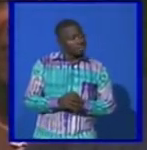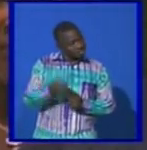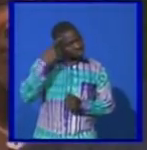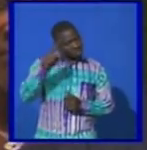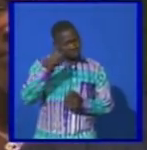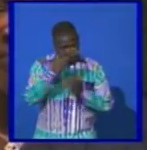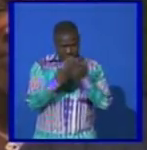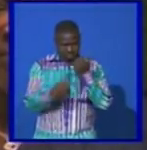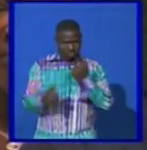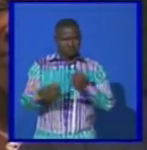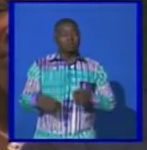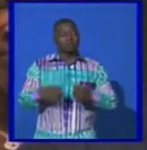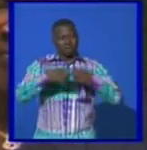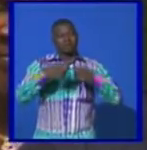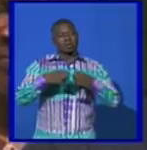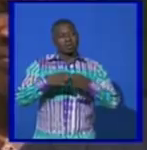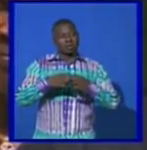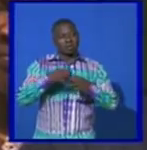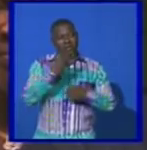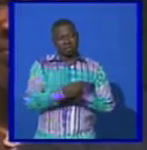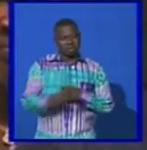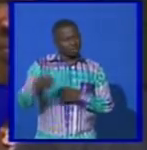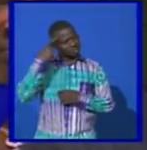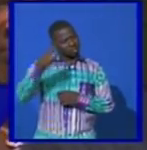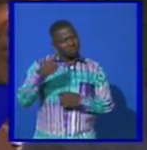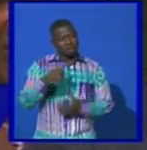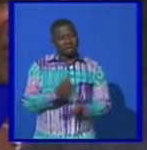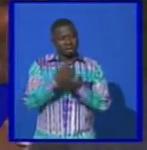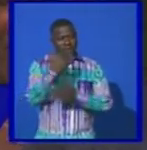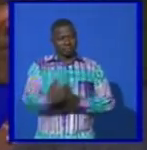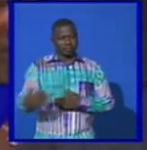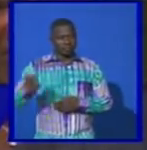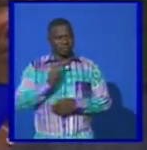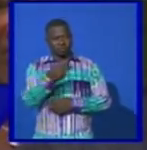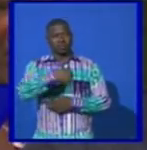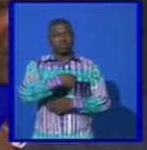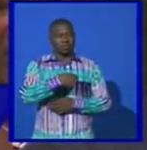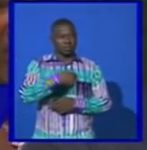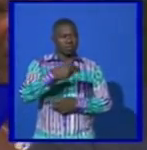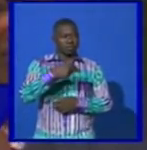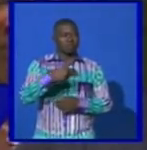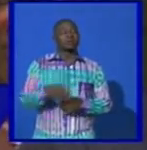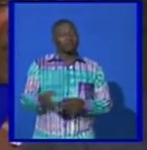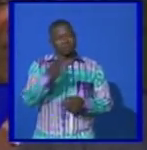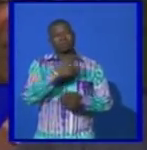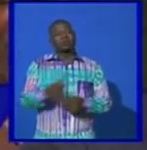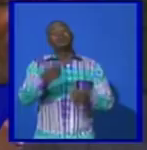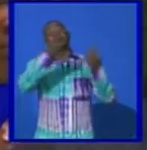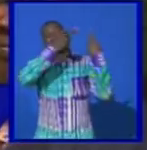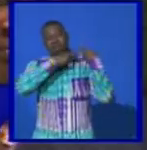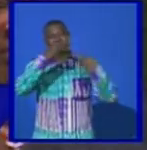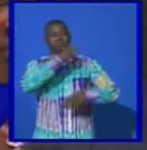d'équipement pour intervenir sur les enfants. Donc nous, en tant que collectivité territoriale, nous avons décidé de